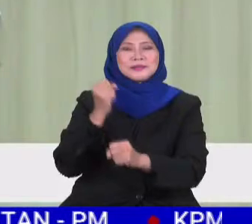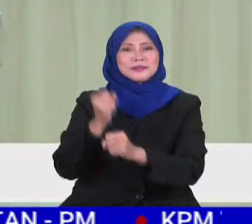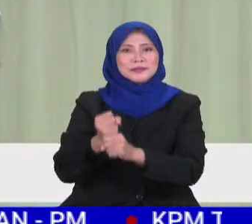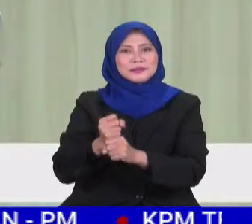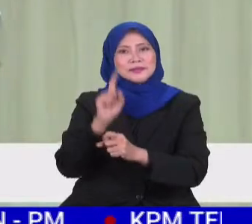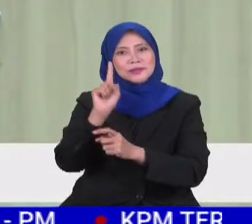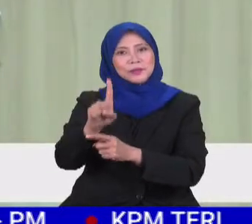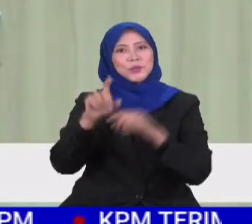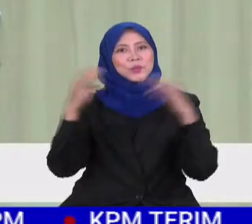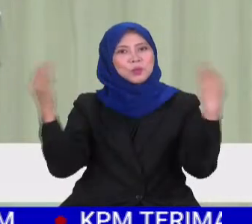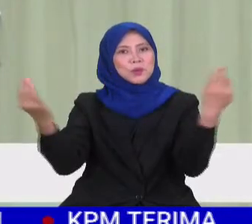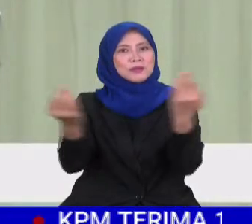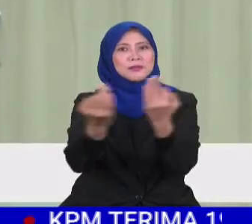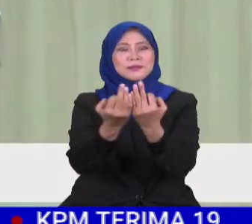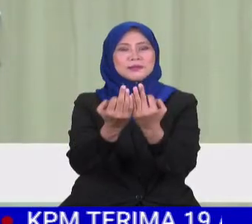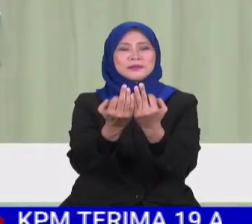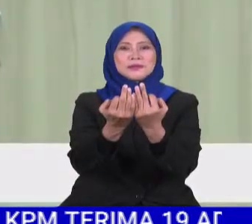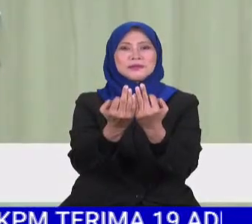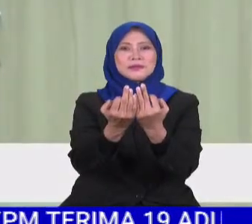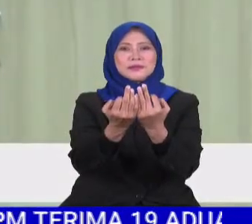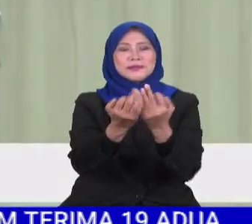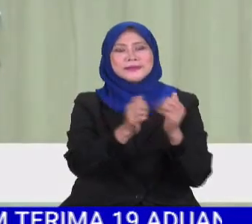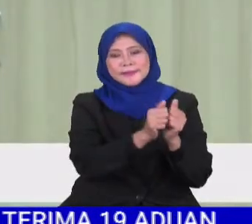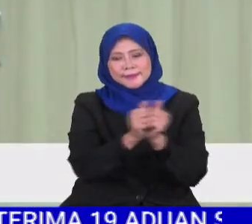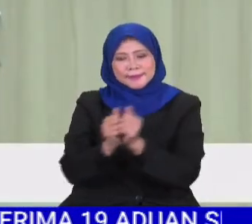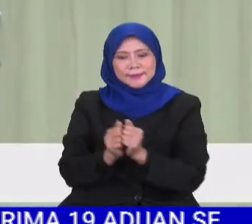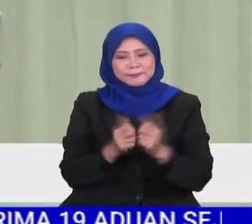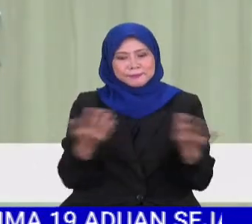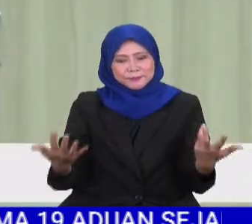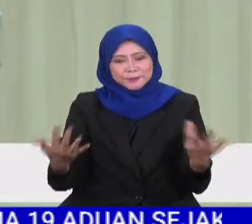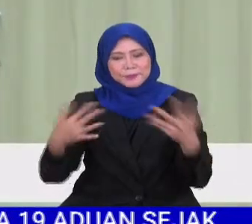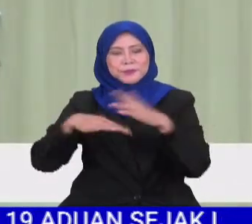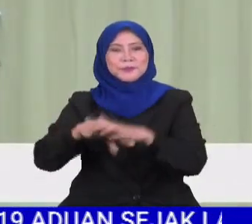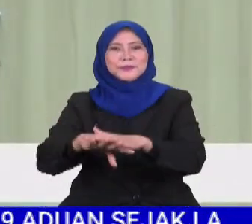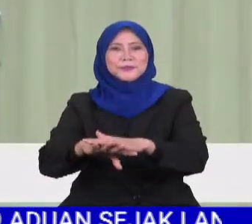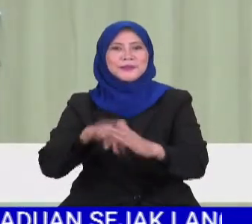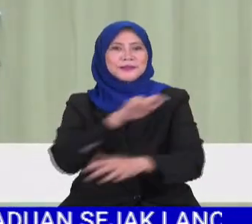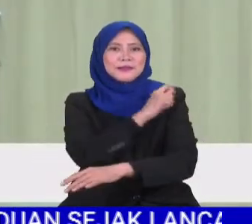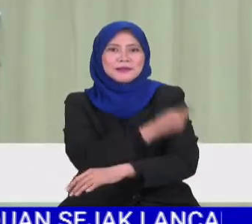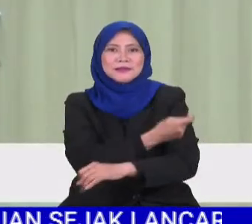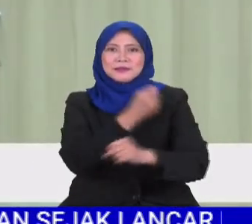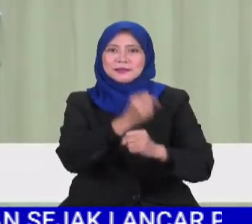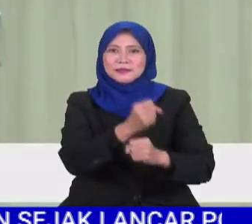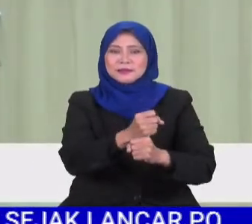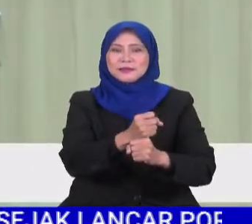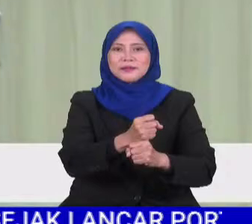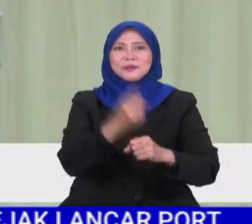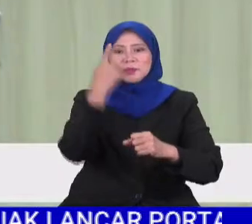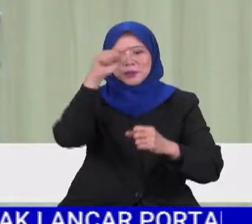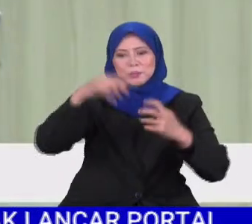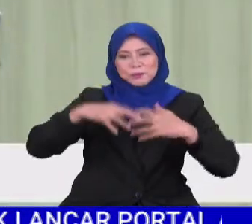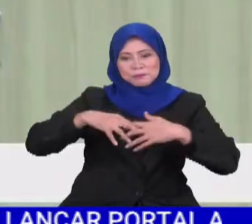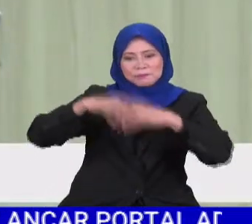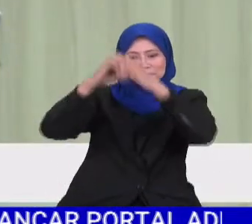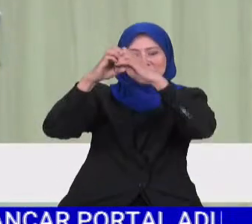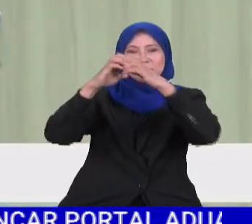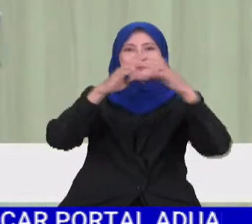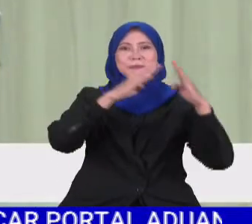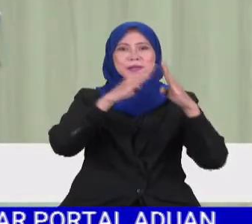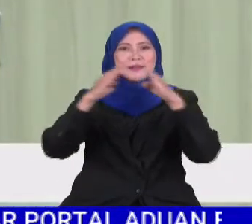satu keluarga yang besar untuk sama-sama menggembeling tenaga dan juga membangunkan bandara Kota